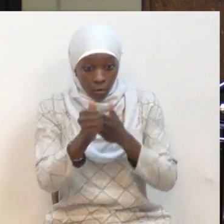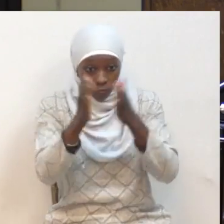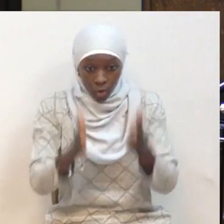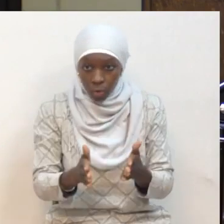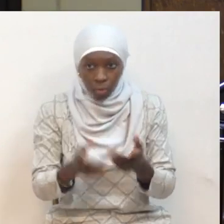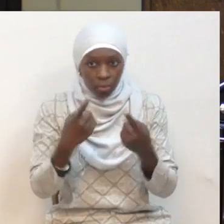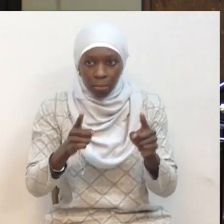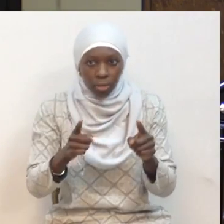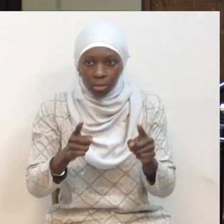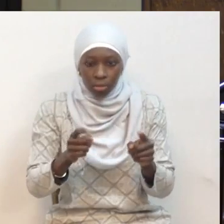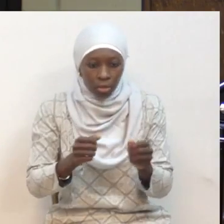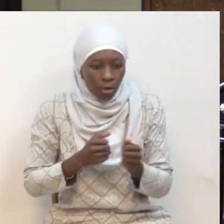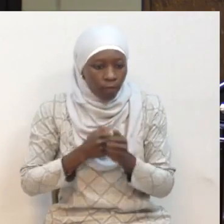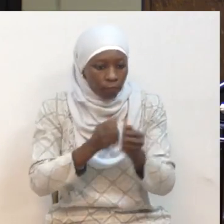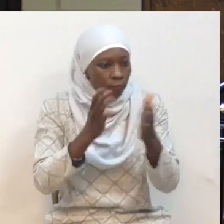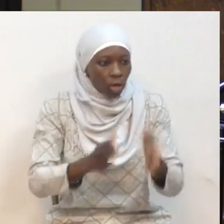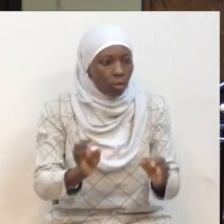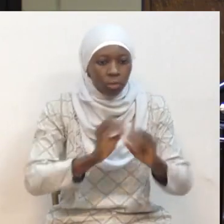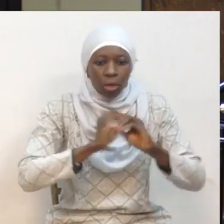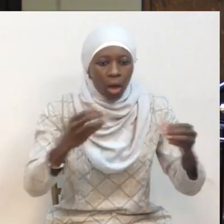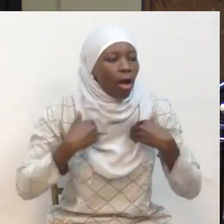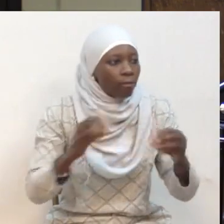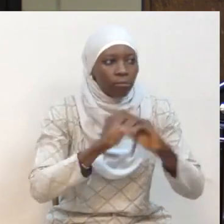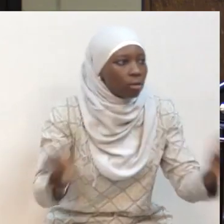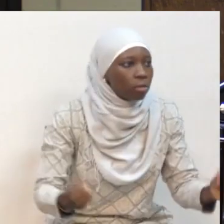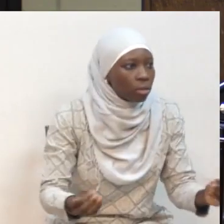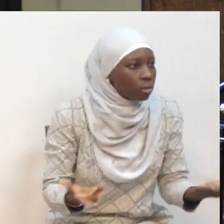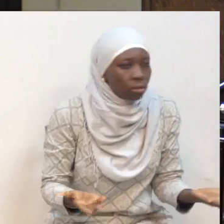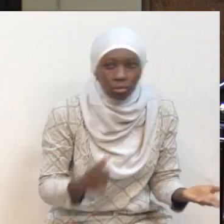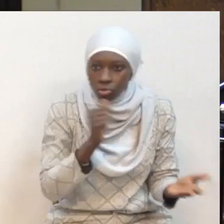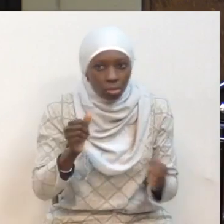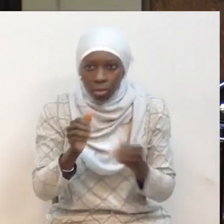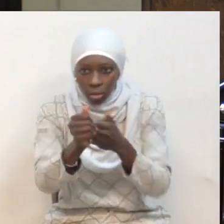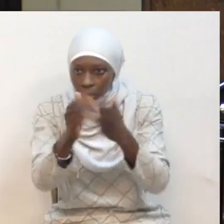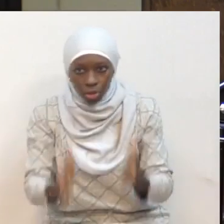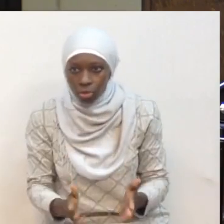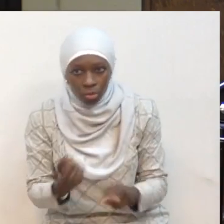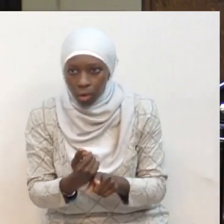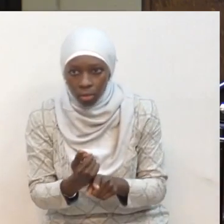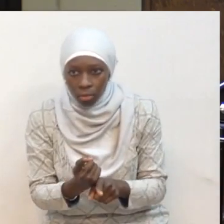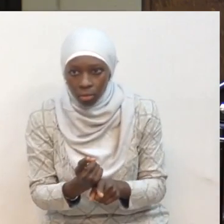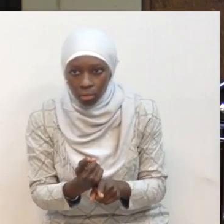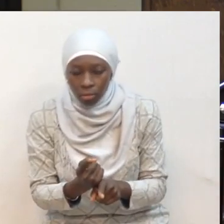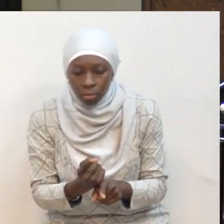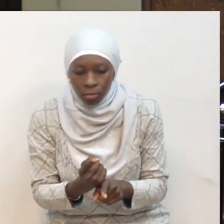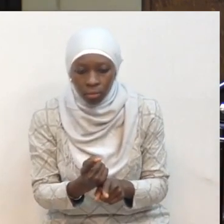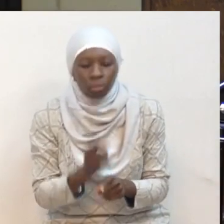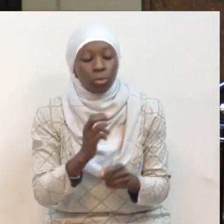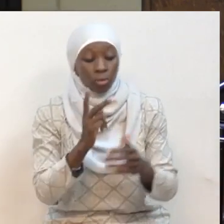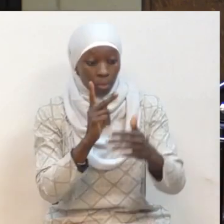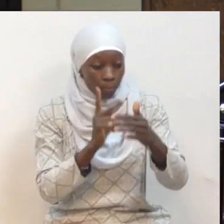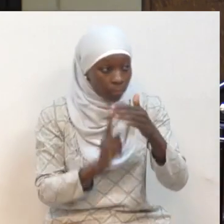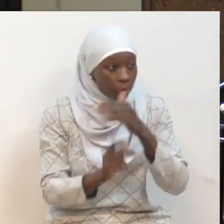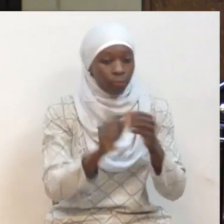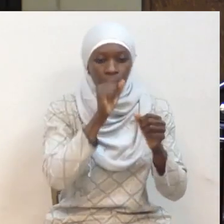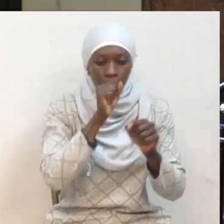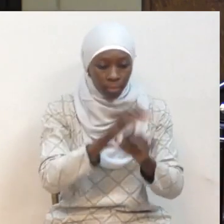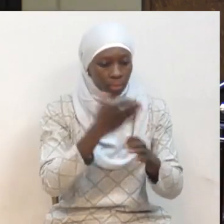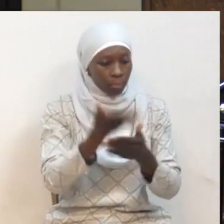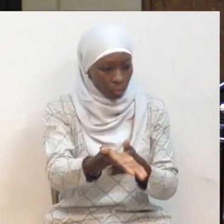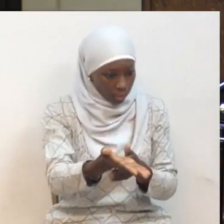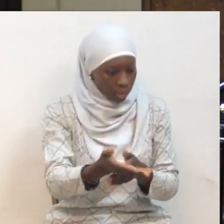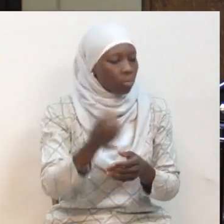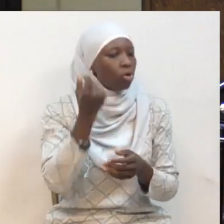nobody follows what you're saying, you are no leader. So the Prophet ﷺ, understanding this